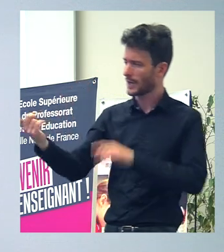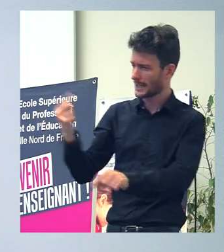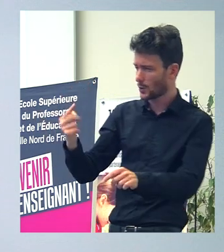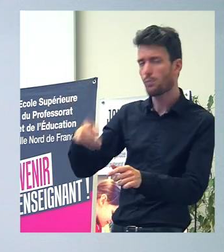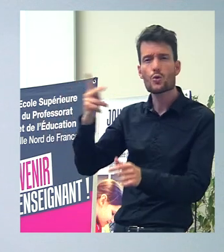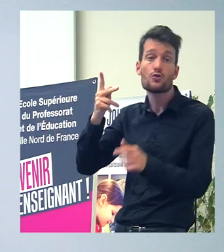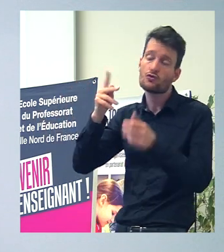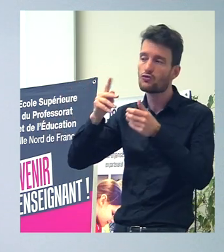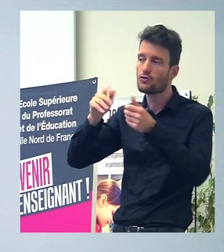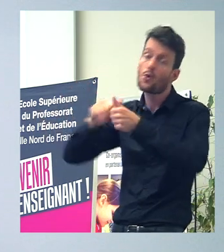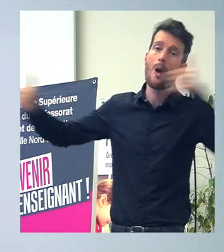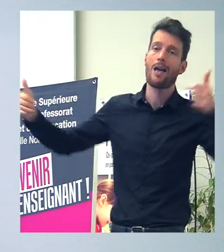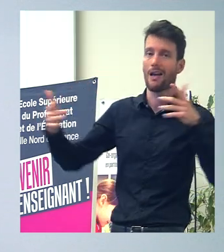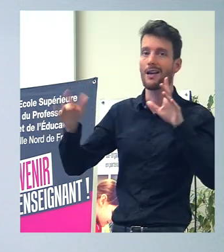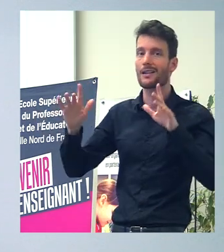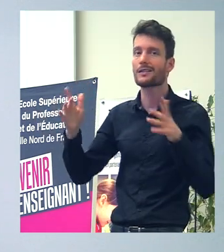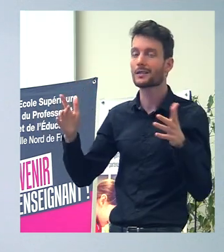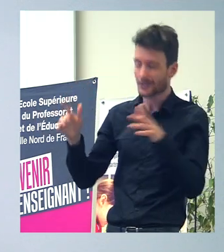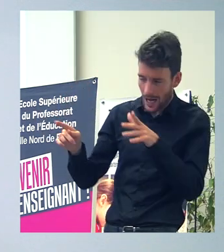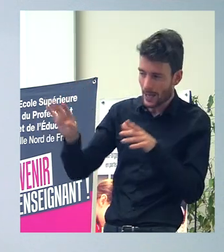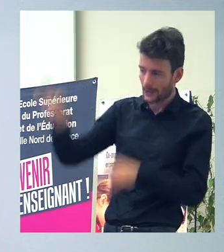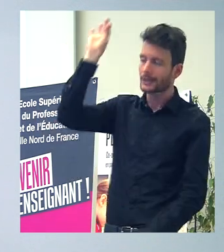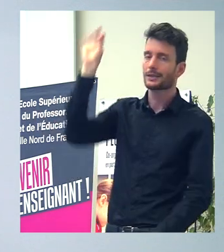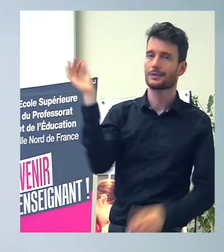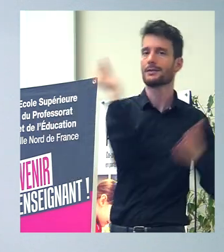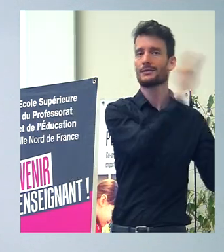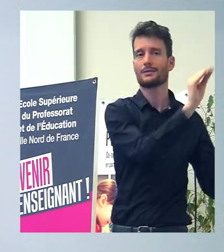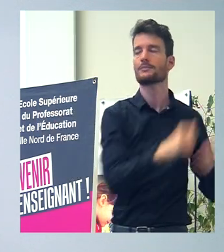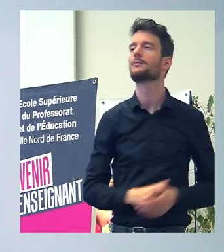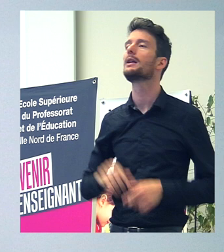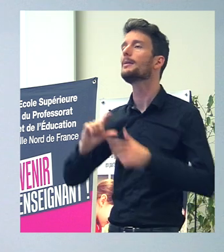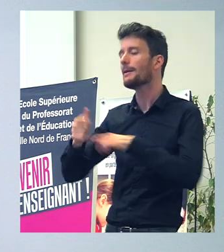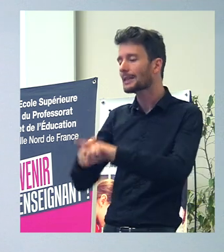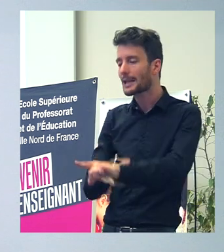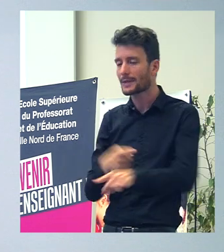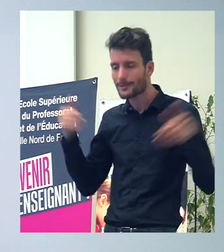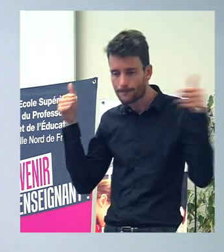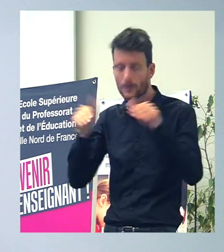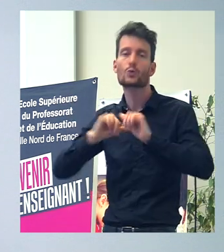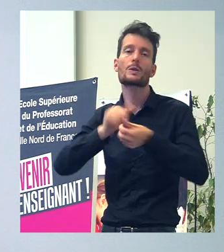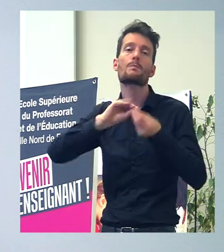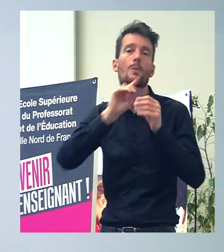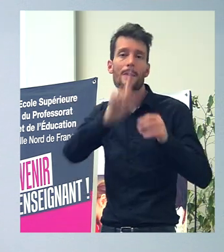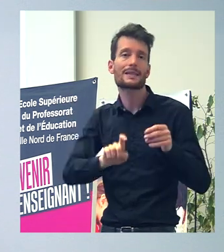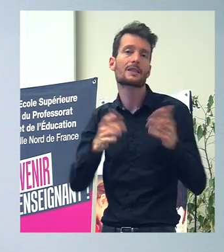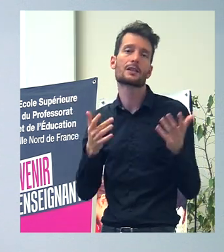éloignée pour cette raison-là. Ensuite, progresser vers la problématique selon le plan de discussion que vous aurez